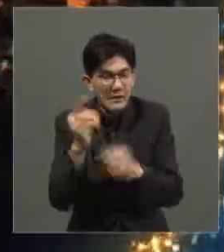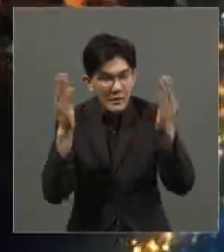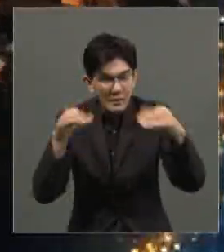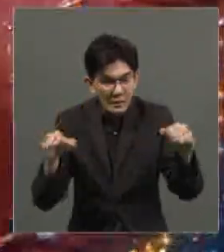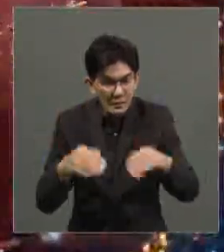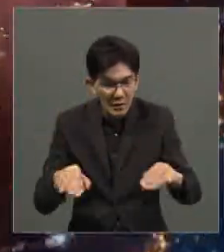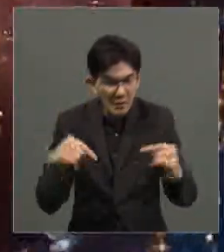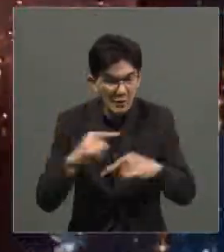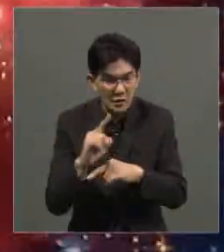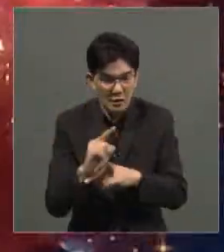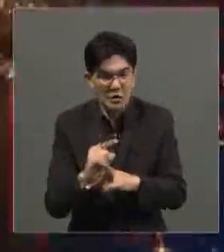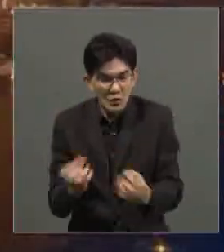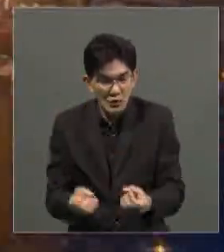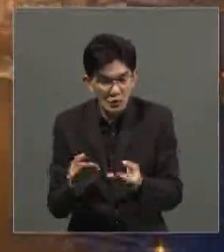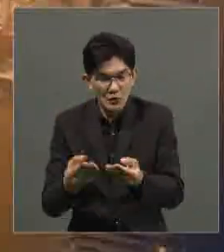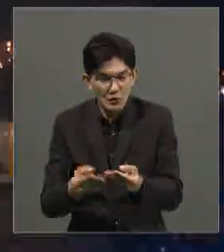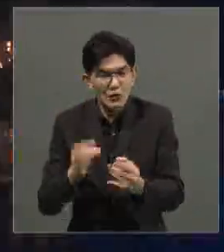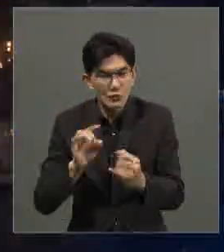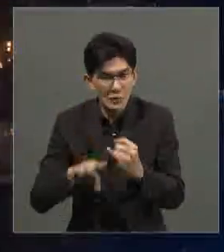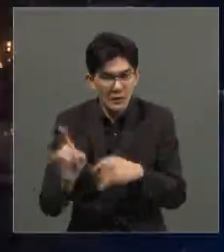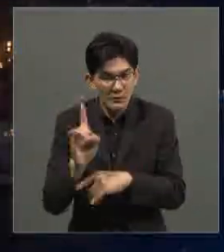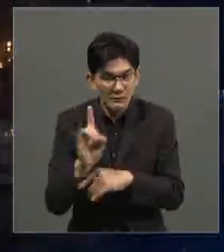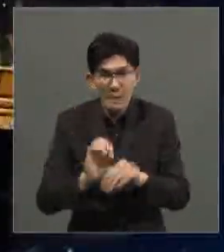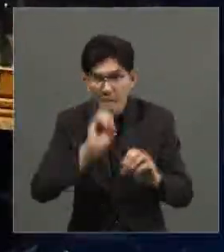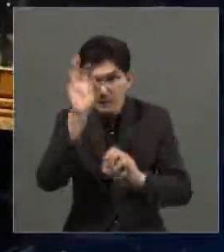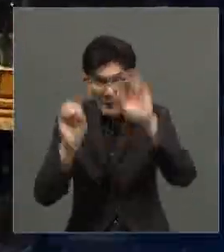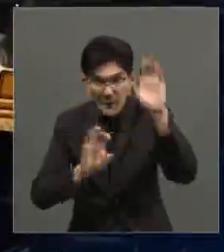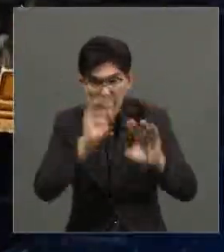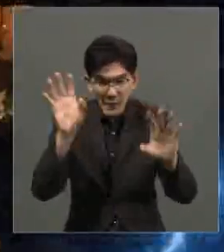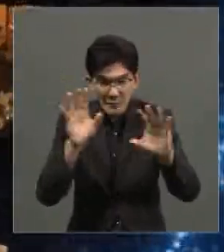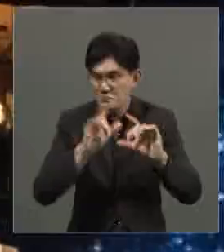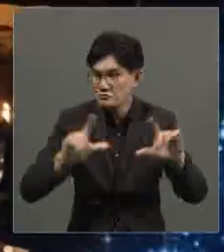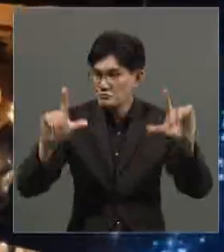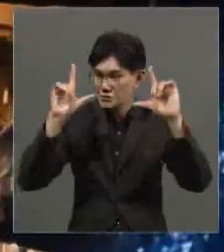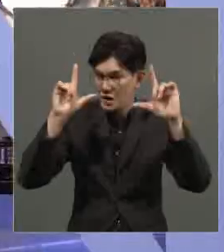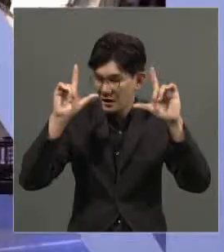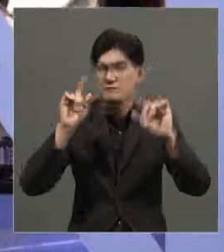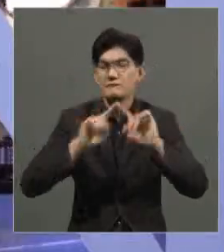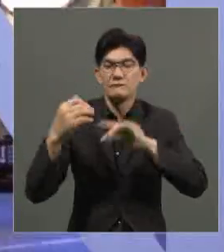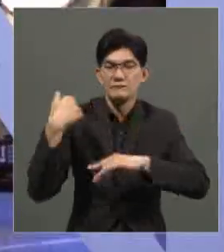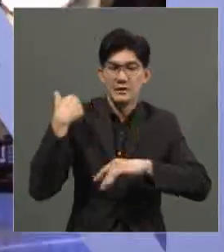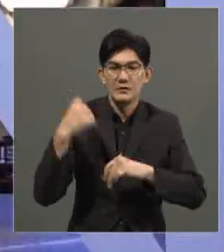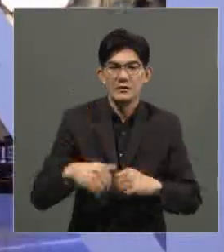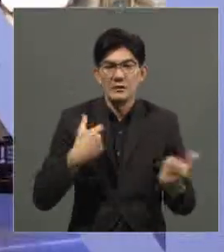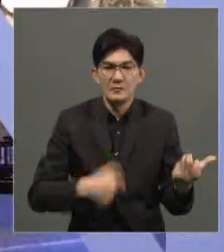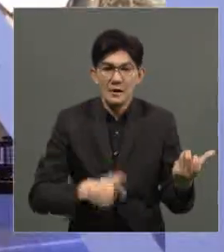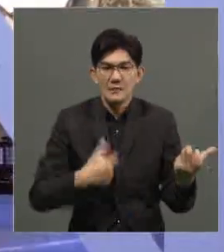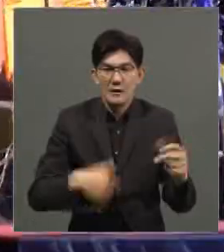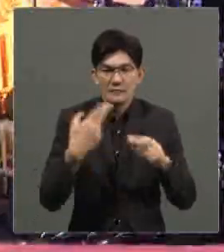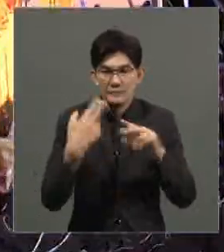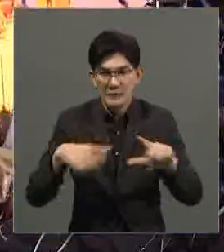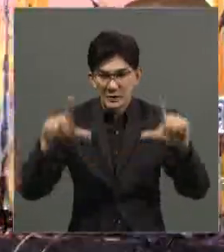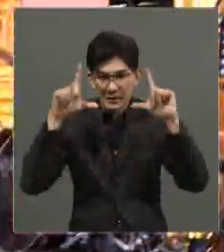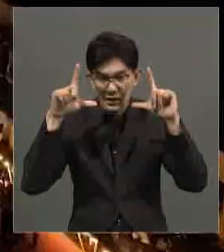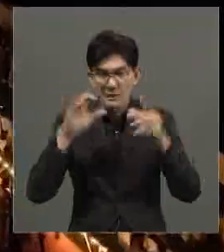สู่การส่งท้ายปีแบบยิ่งใหญ่จัดแสดงพลุแสงสีเสียงสื่อผสมการแสดงดนตรีจากศิลปินชื่